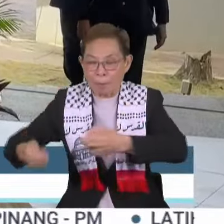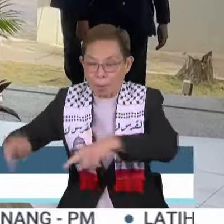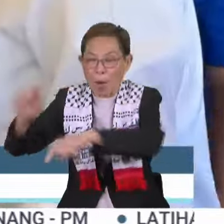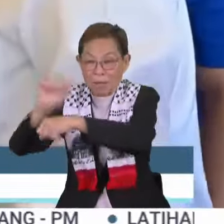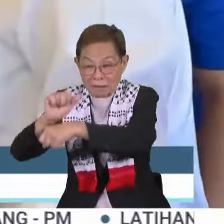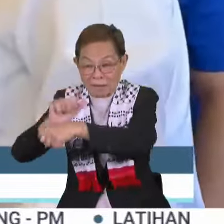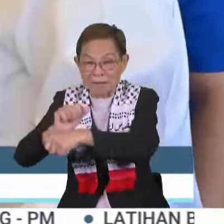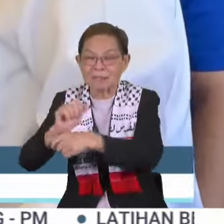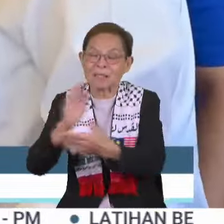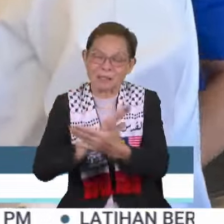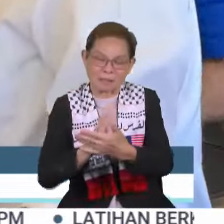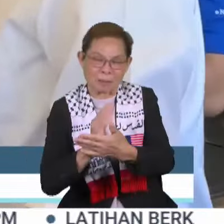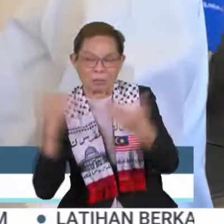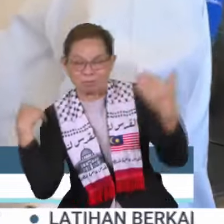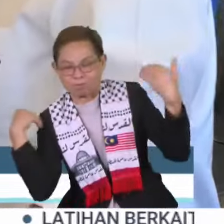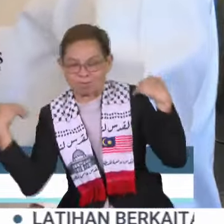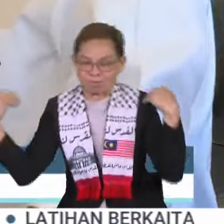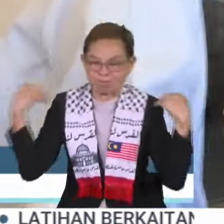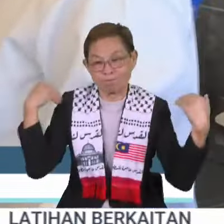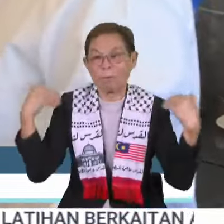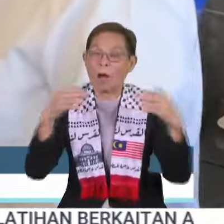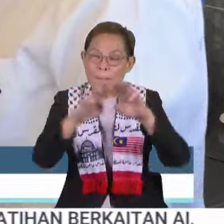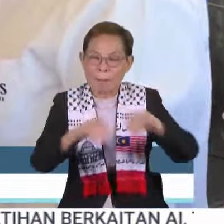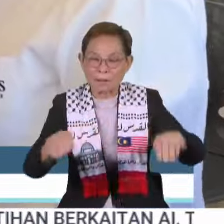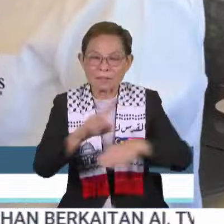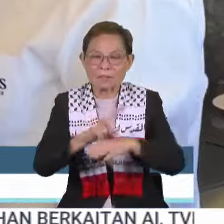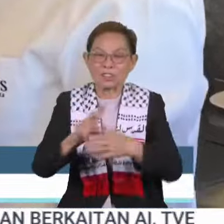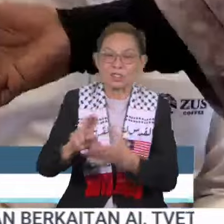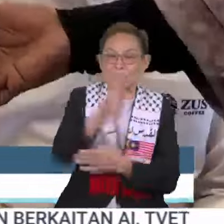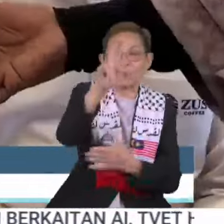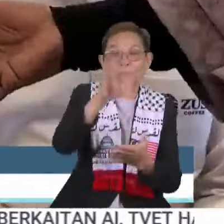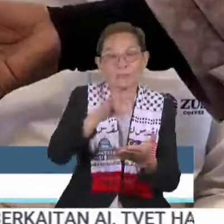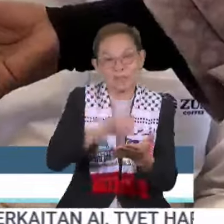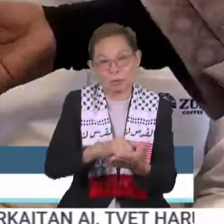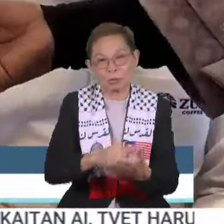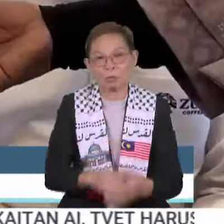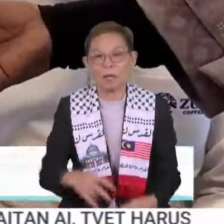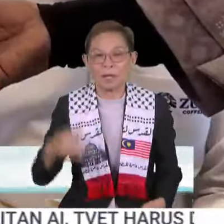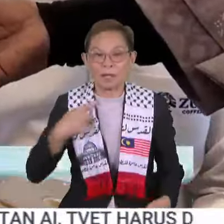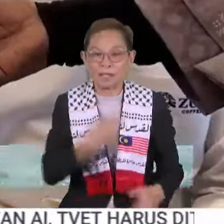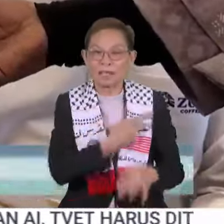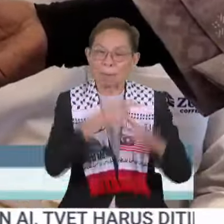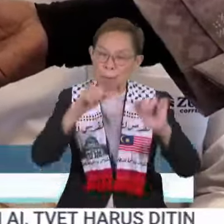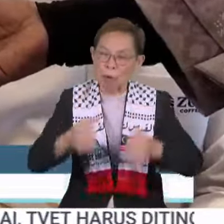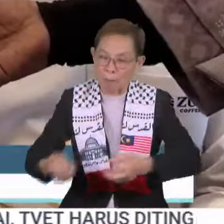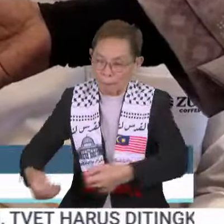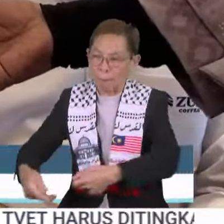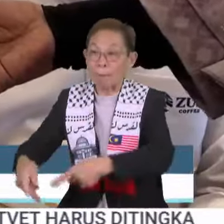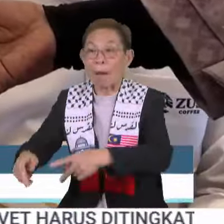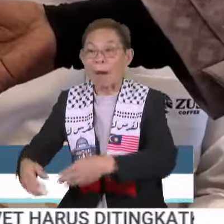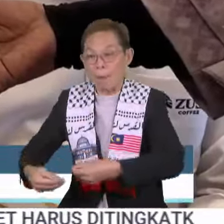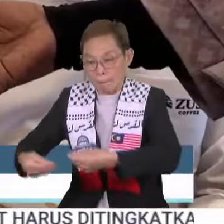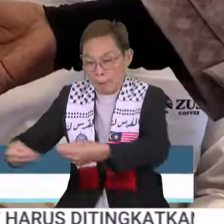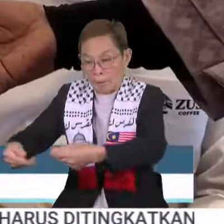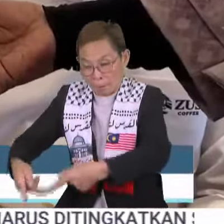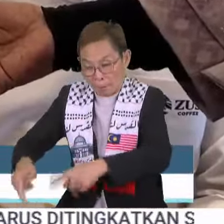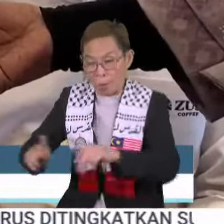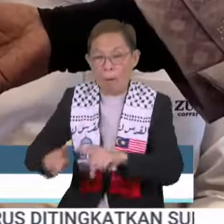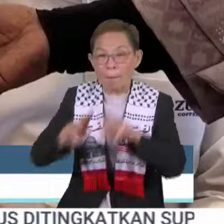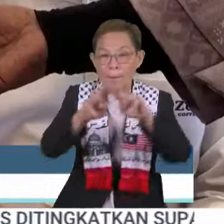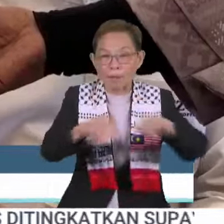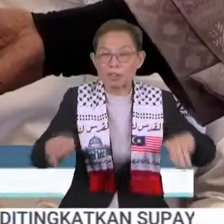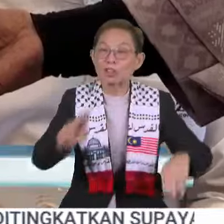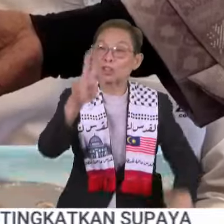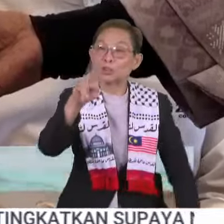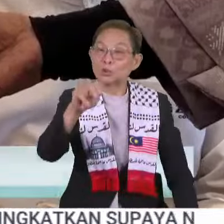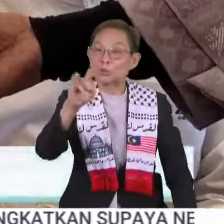sambilan kepada pelajar di kampus berkenaan. Kita akan boleh memberi peluang pekerjaan kepada pelajar-pelajar UNIZA sama